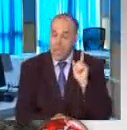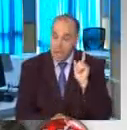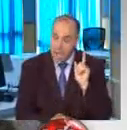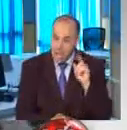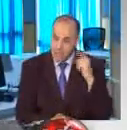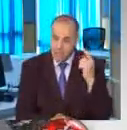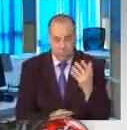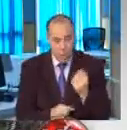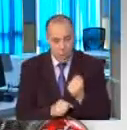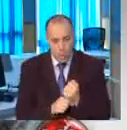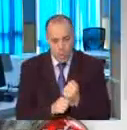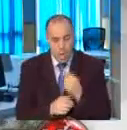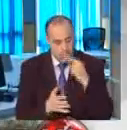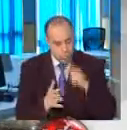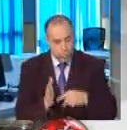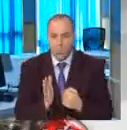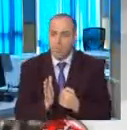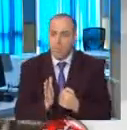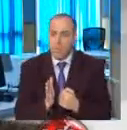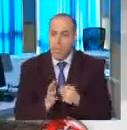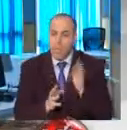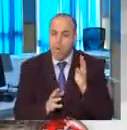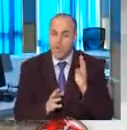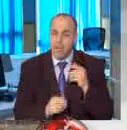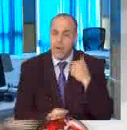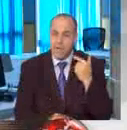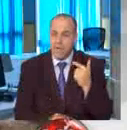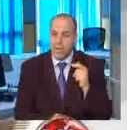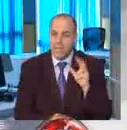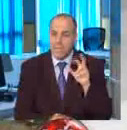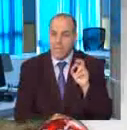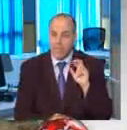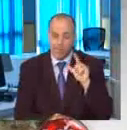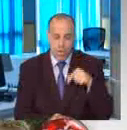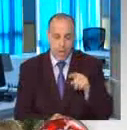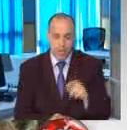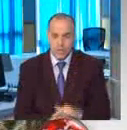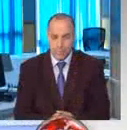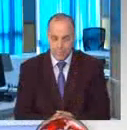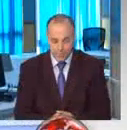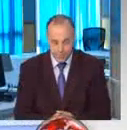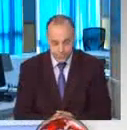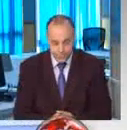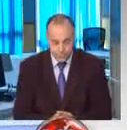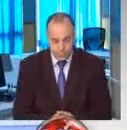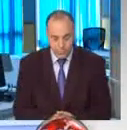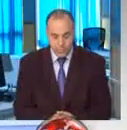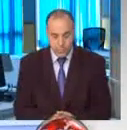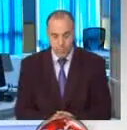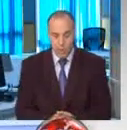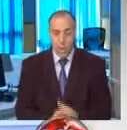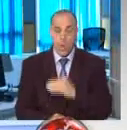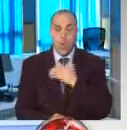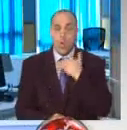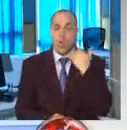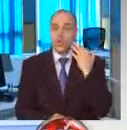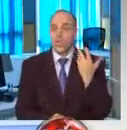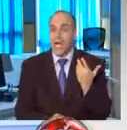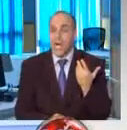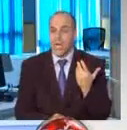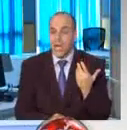في الحصول على تعهدات في مؤتمر يعقد في 30 من هذا الشهر. قتل ما لا يقل